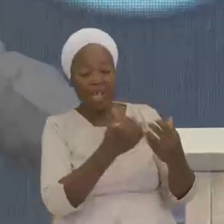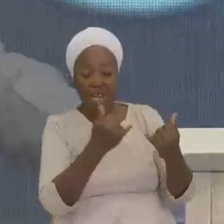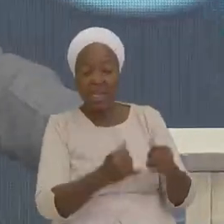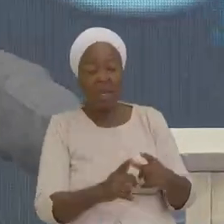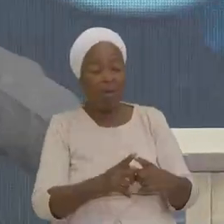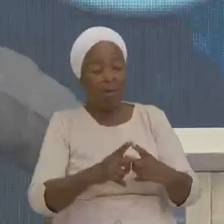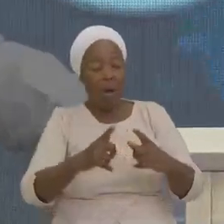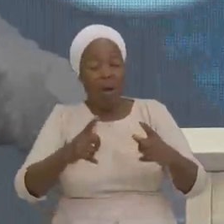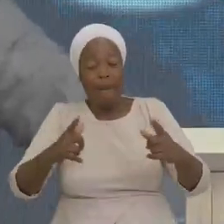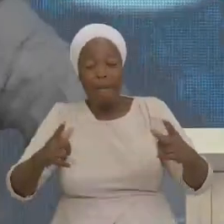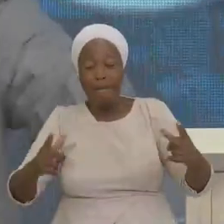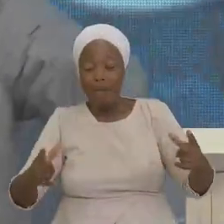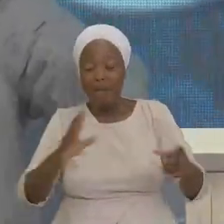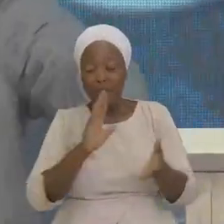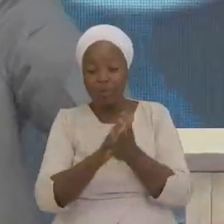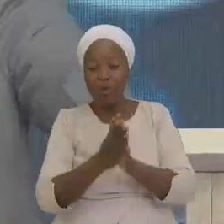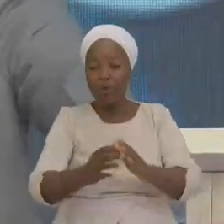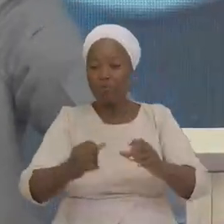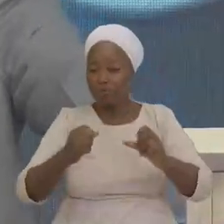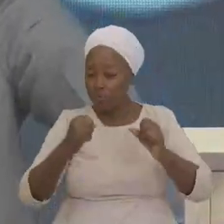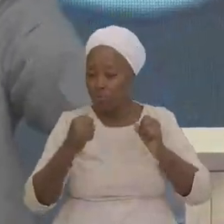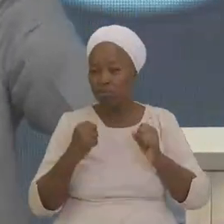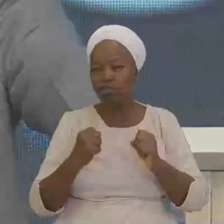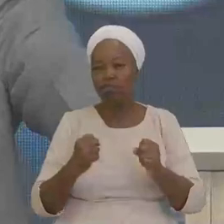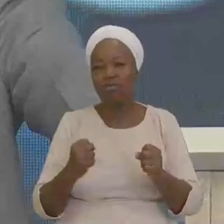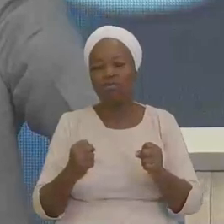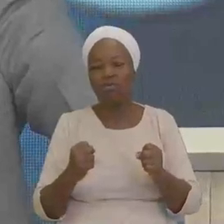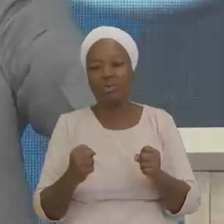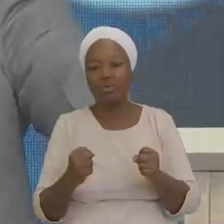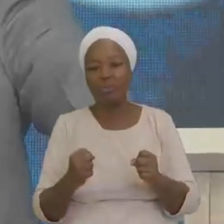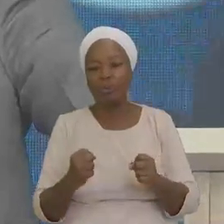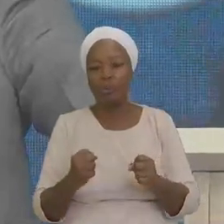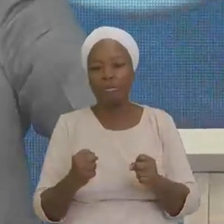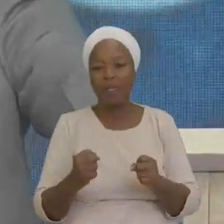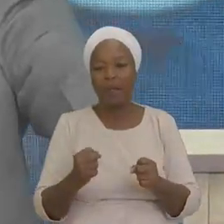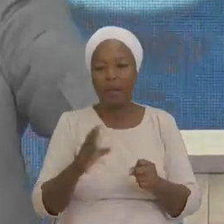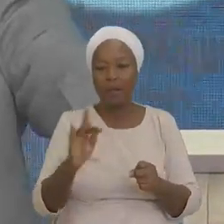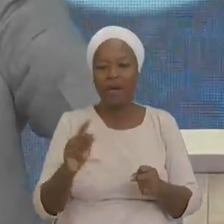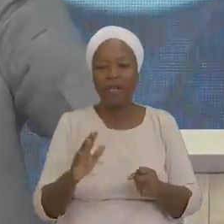a été nourri, il est gros maintenant et il est fort.